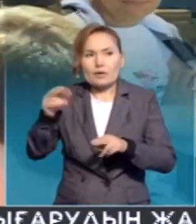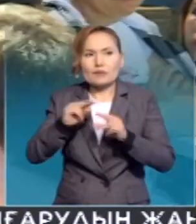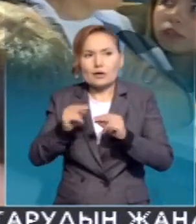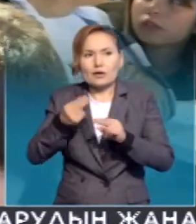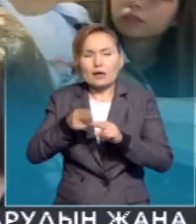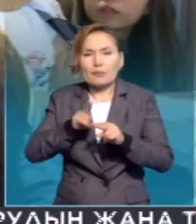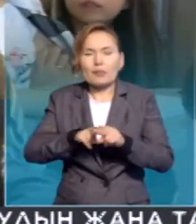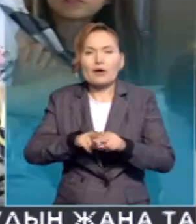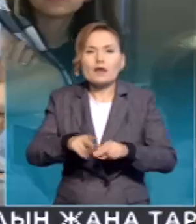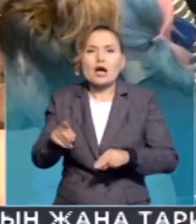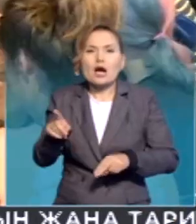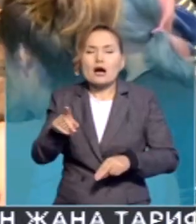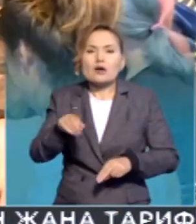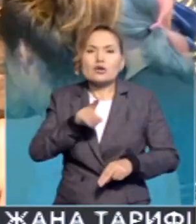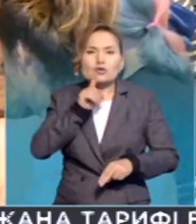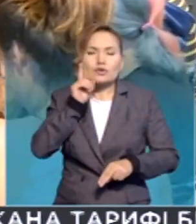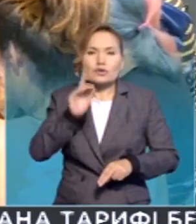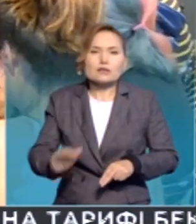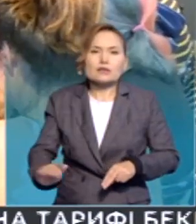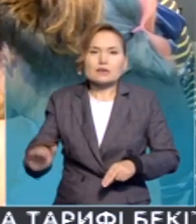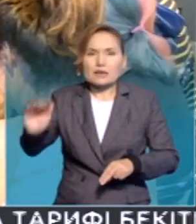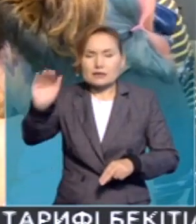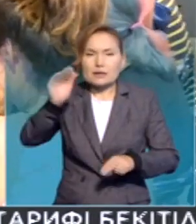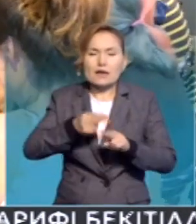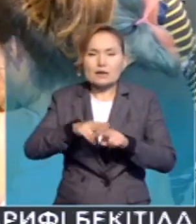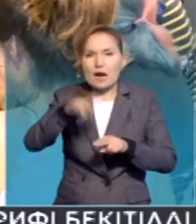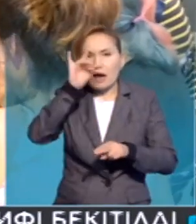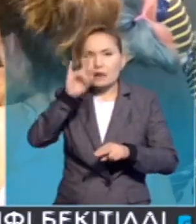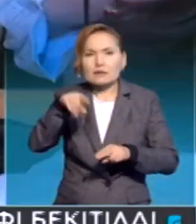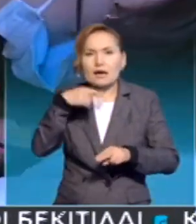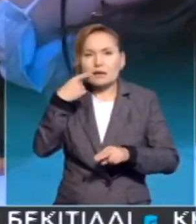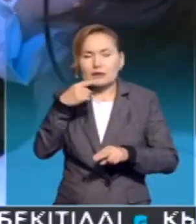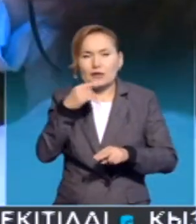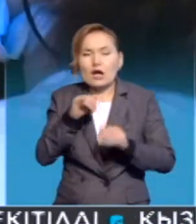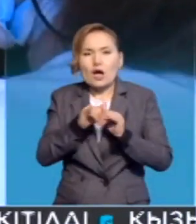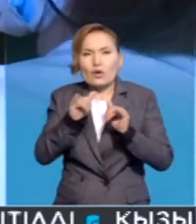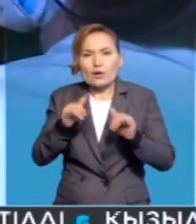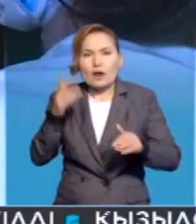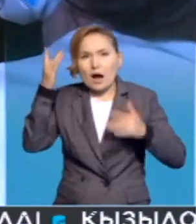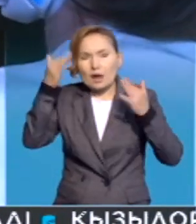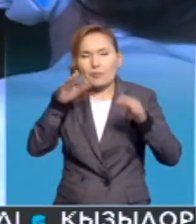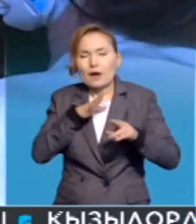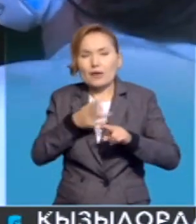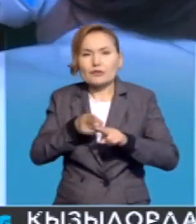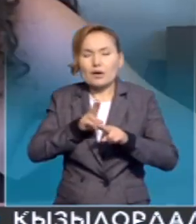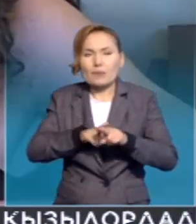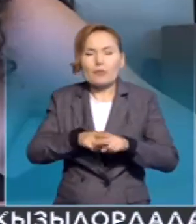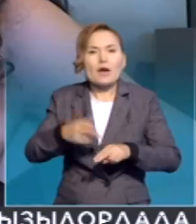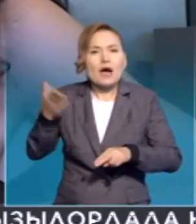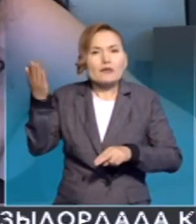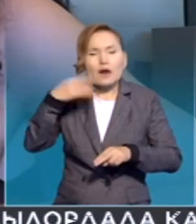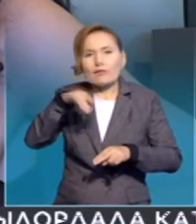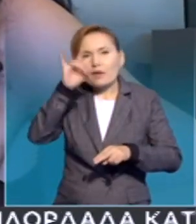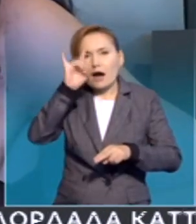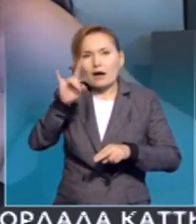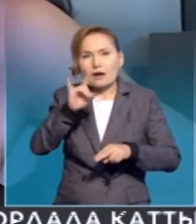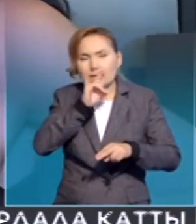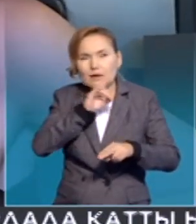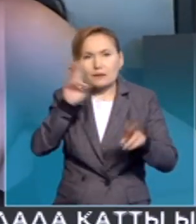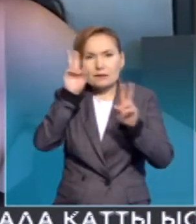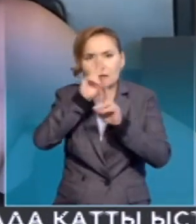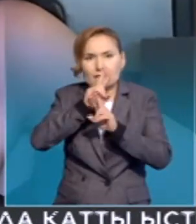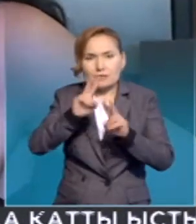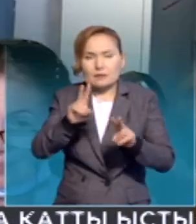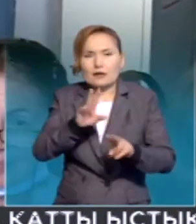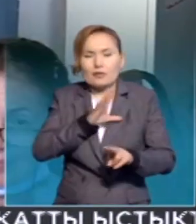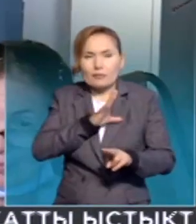Ол жастайынан қазақ тілін меңгеріп, күнделікті өмірде қолдануды армандаған. Бірақ туған қаласында онымен қазақша сөйлесетіндер саусақпен